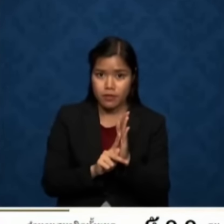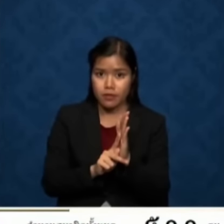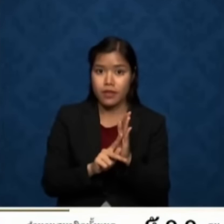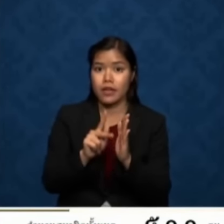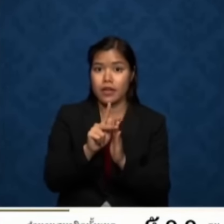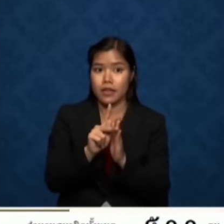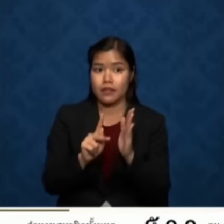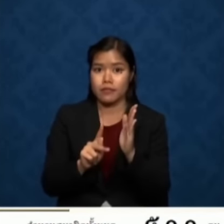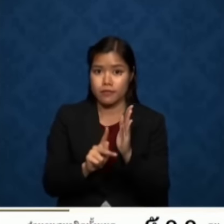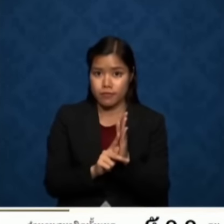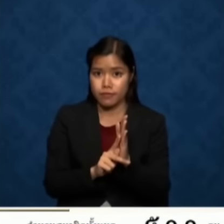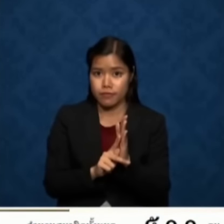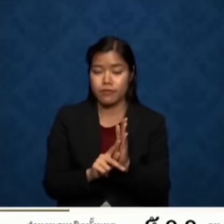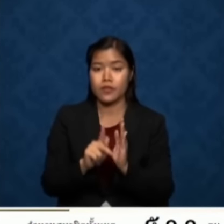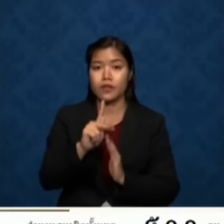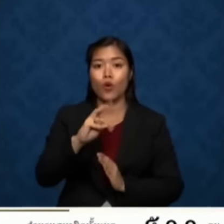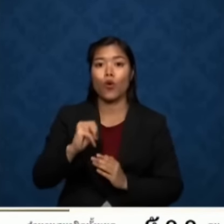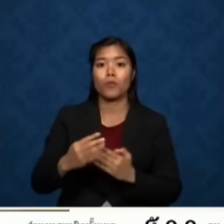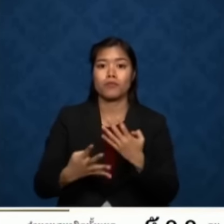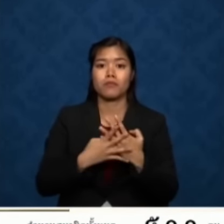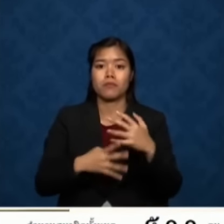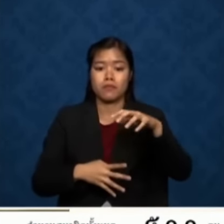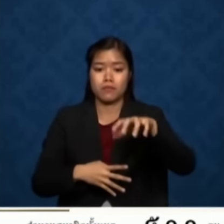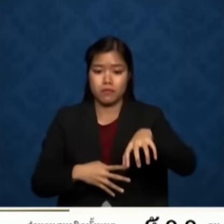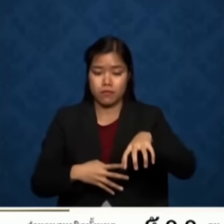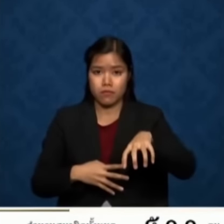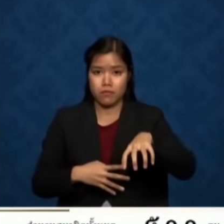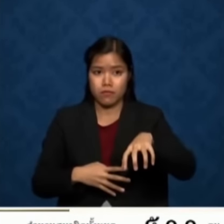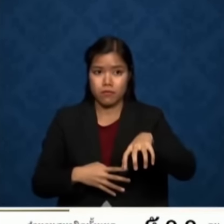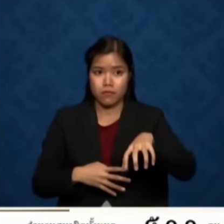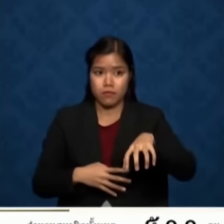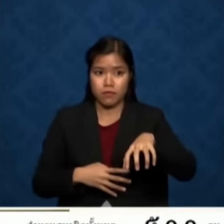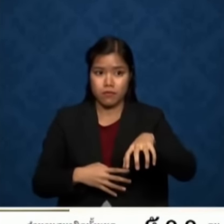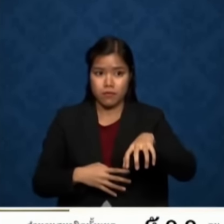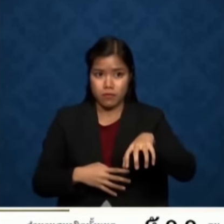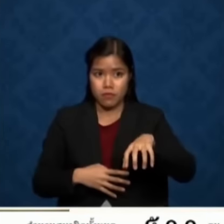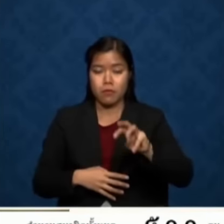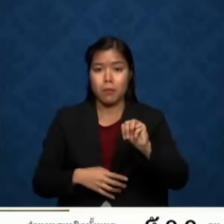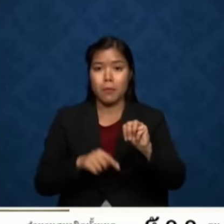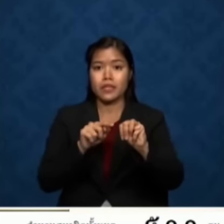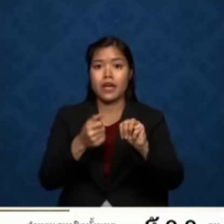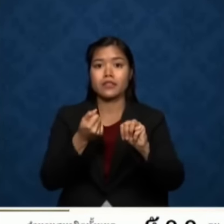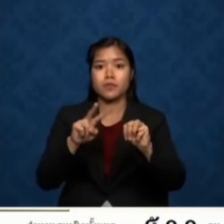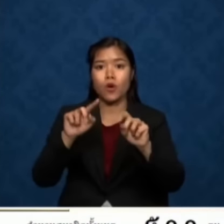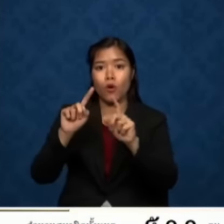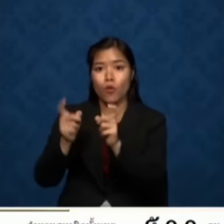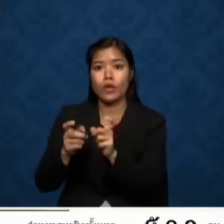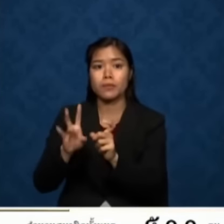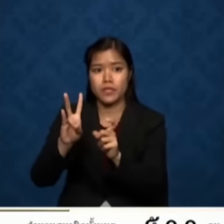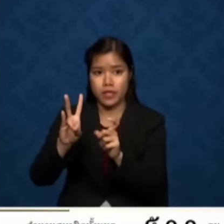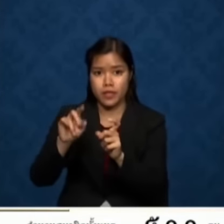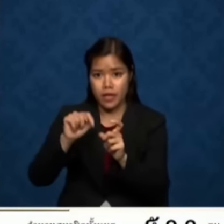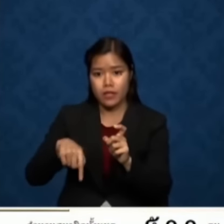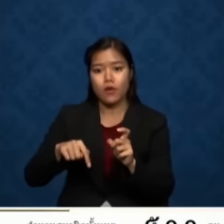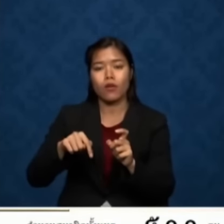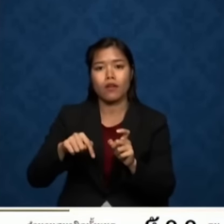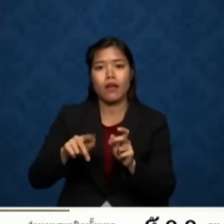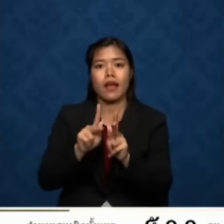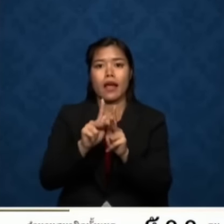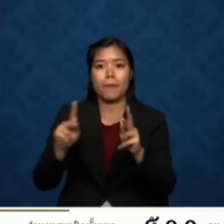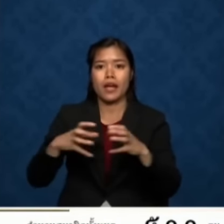เรื่องการพักโทษเนี่ยนะเขาให้มีอนุกรรมการพิจารณาการพักโทษนะครับ